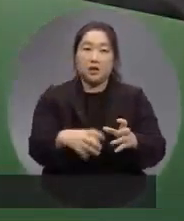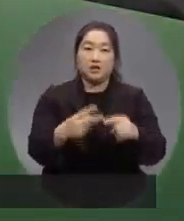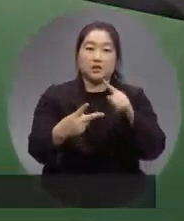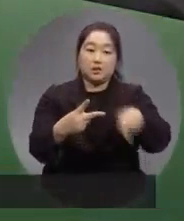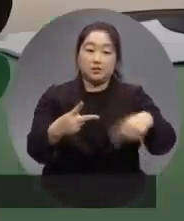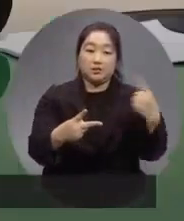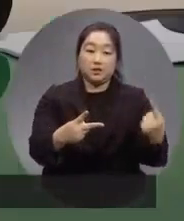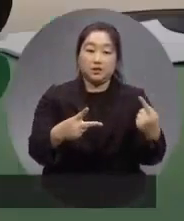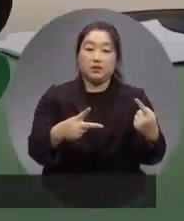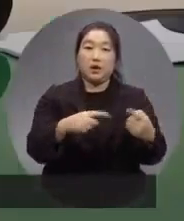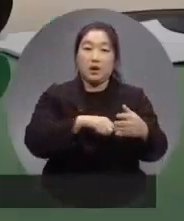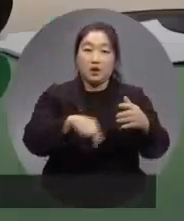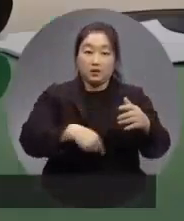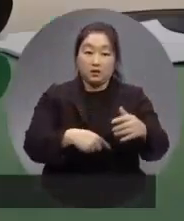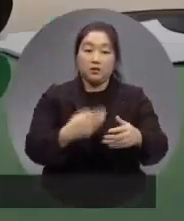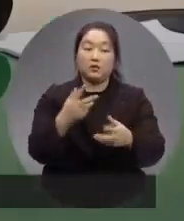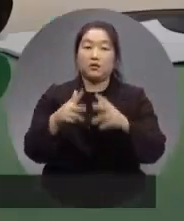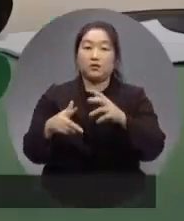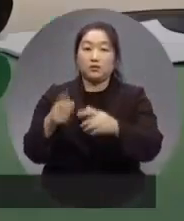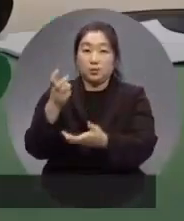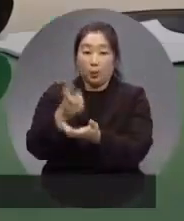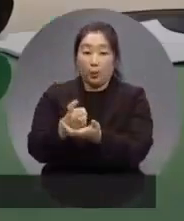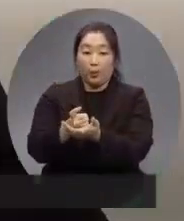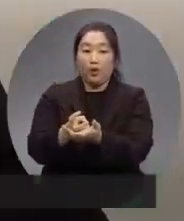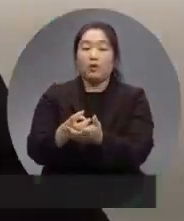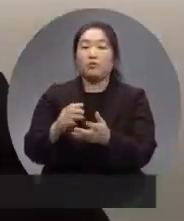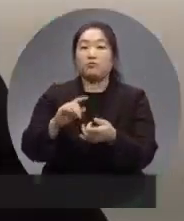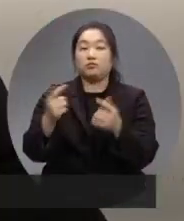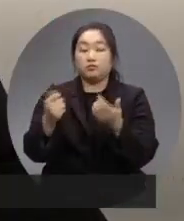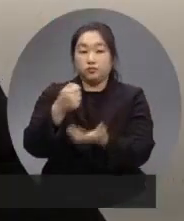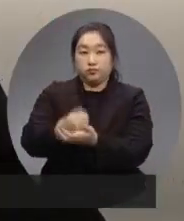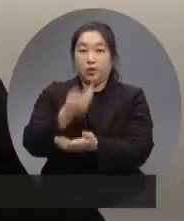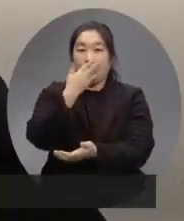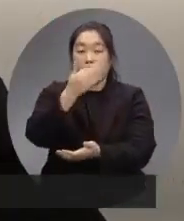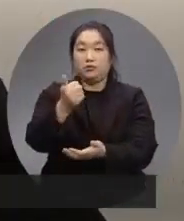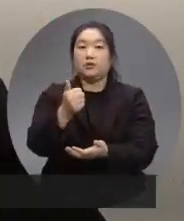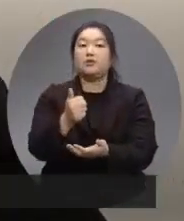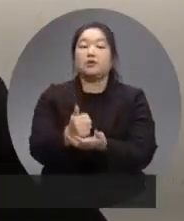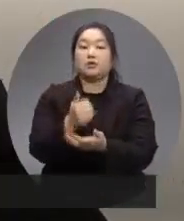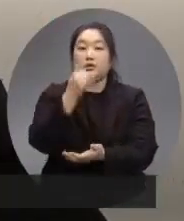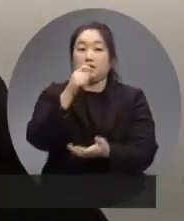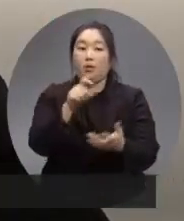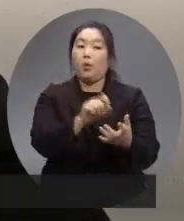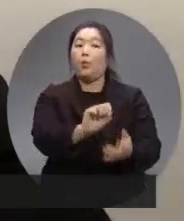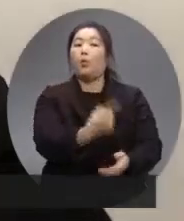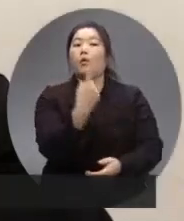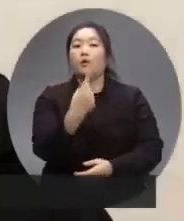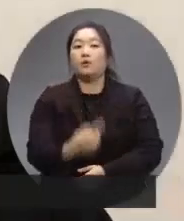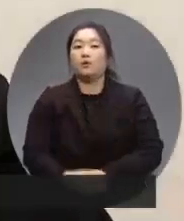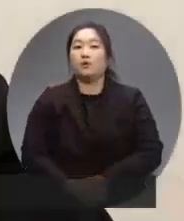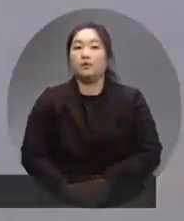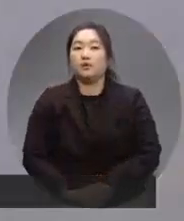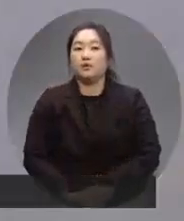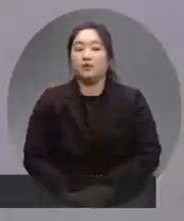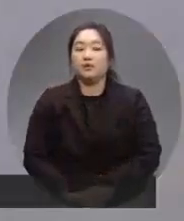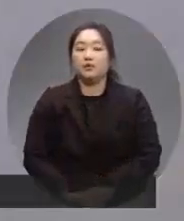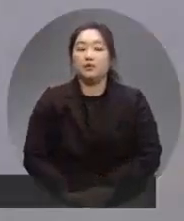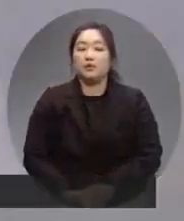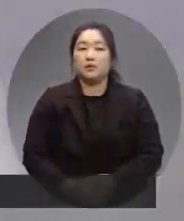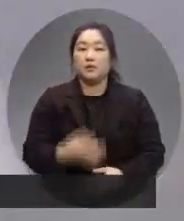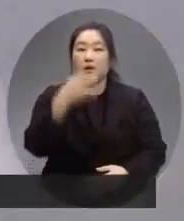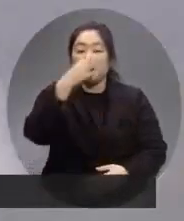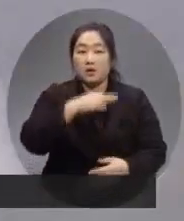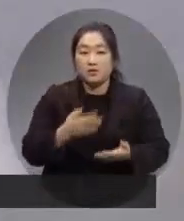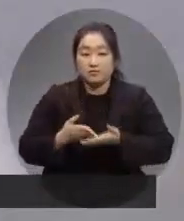1의 범위에서 지자체 조례로 달리 정할 수 있다는 시행령 예외 규정이 단초가 됐습니다. 유효한